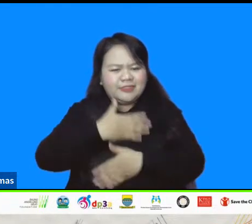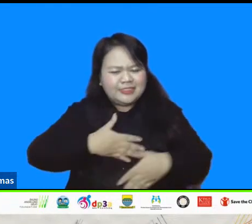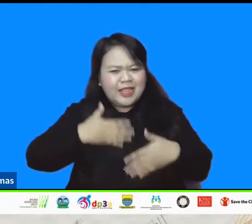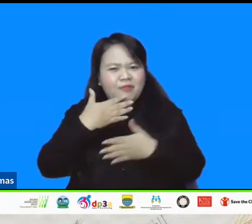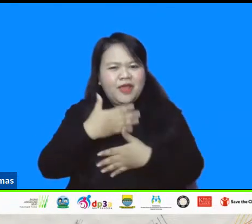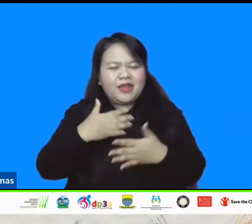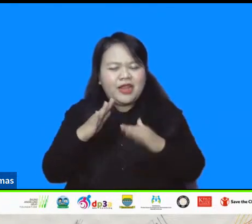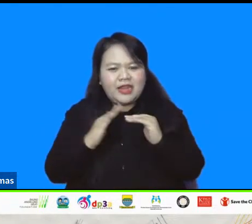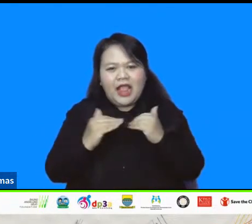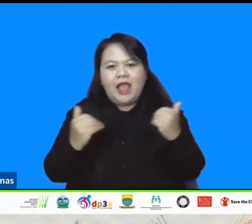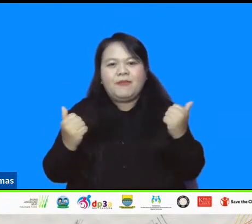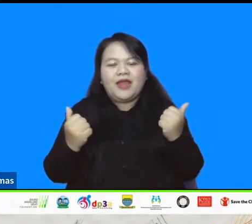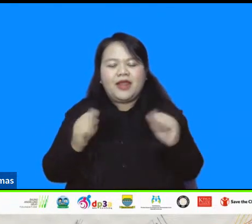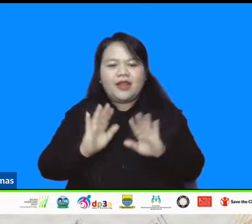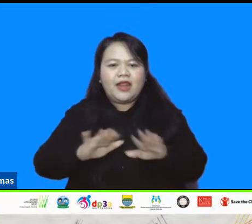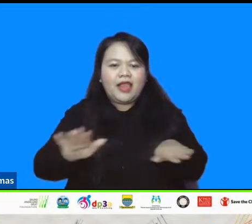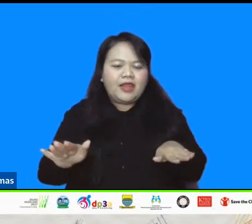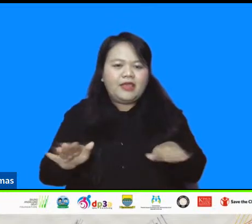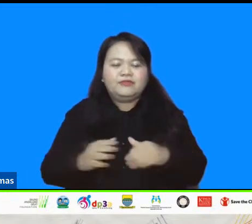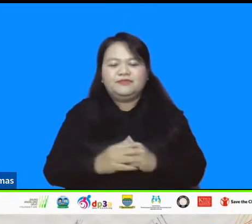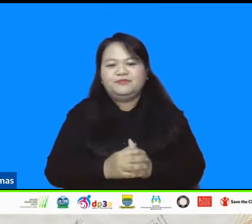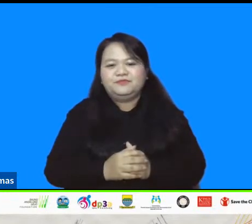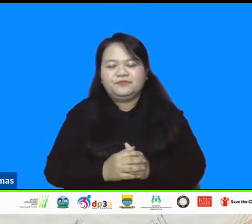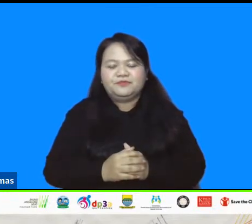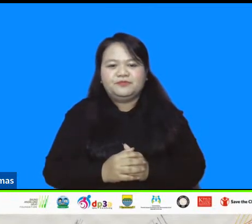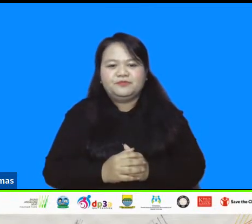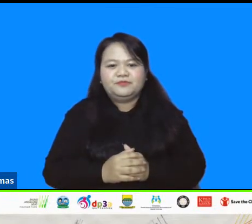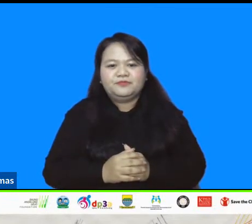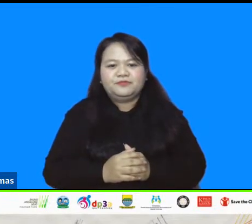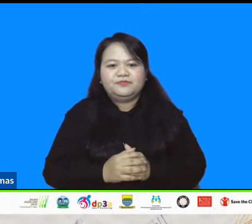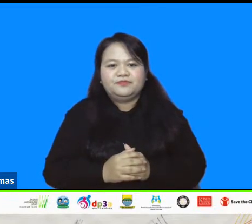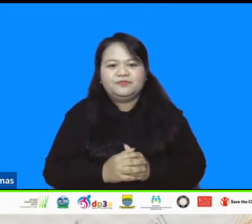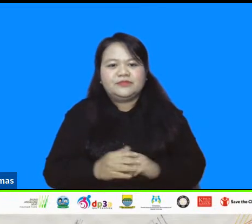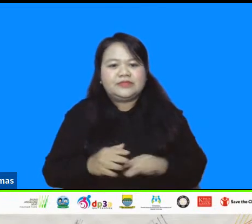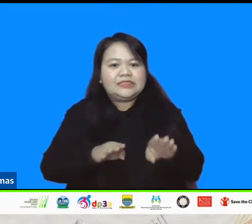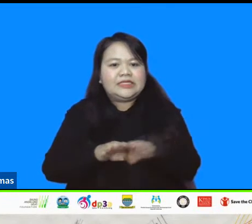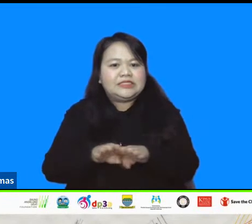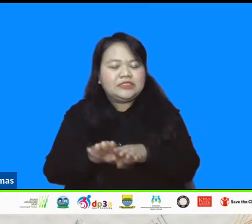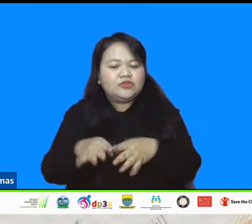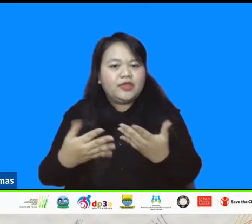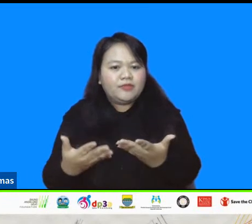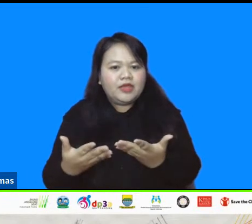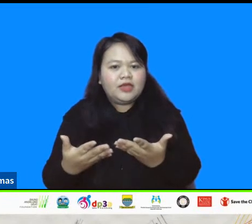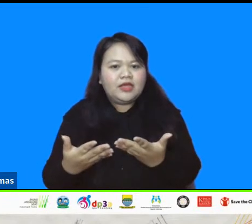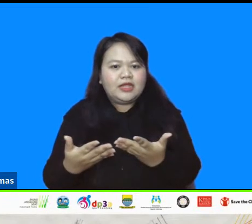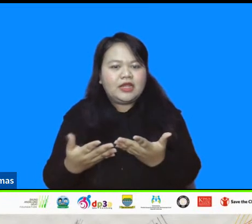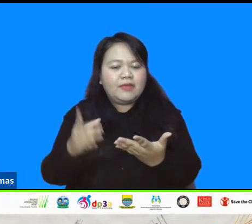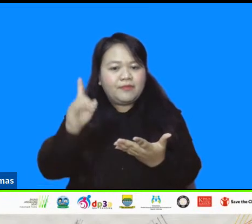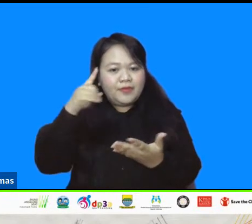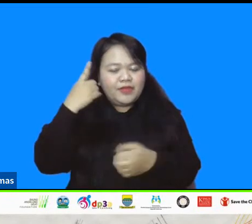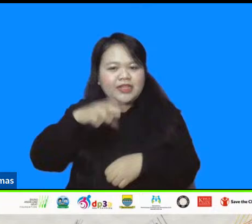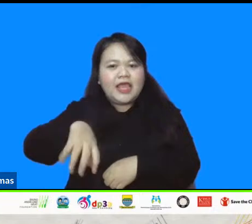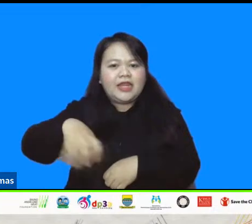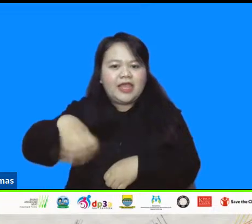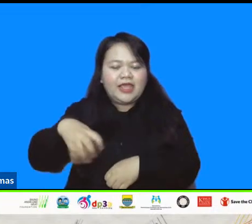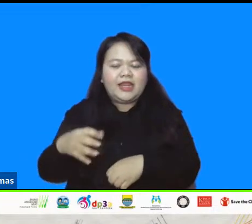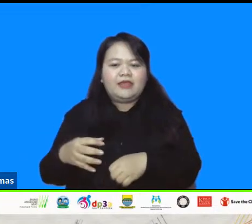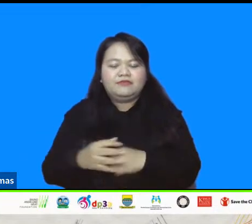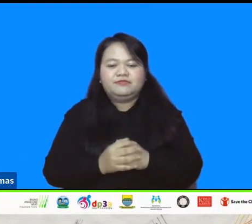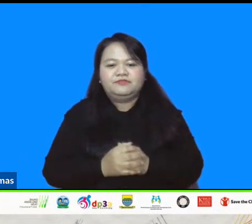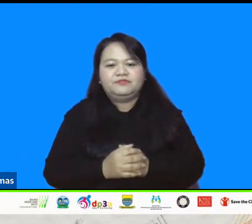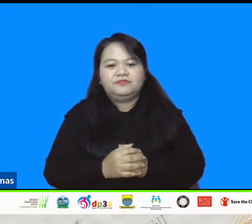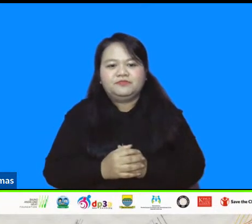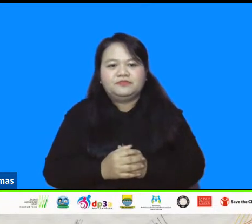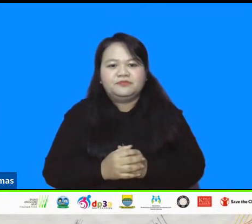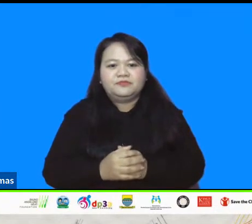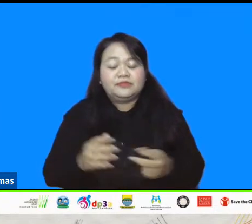dan keamanan anak-anak. Eh, dan tentunya juga disesuaikan dengan Pemda begitu ya, Pemda setempat. Dan